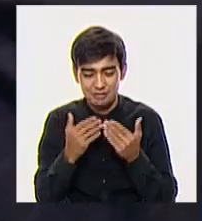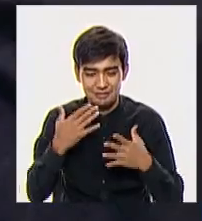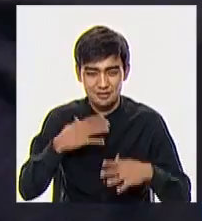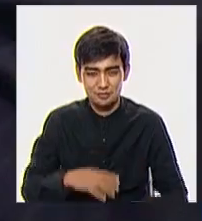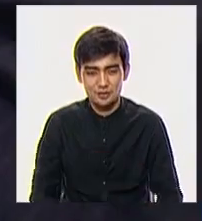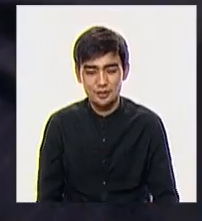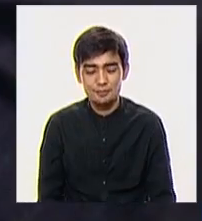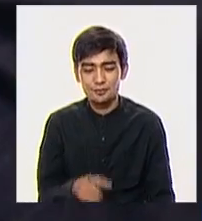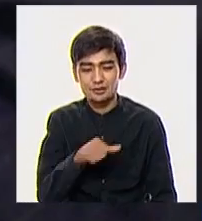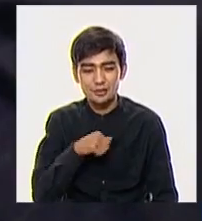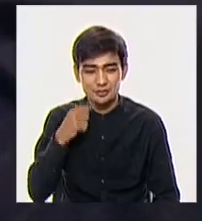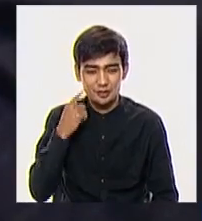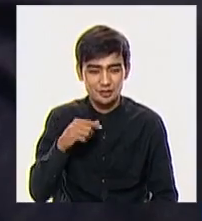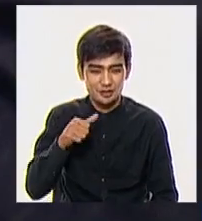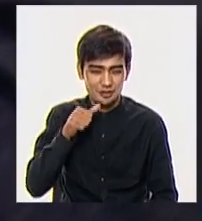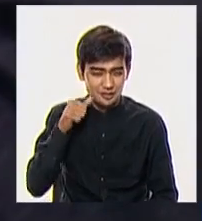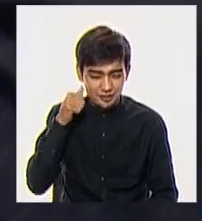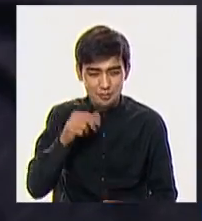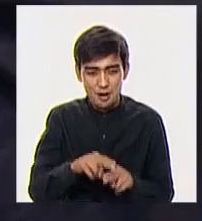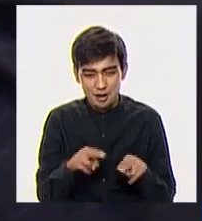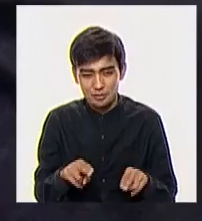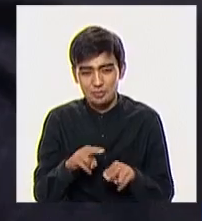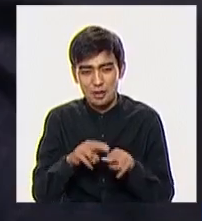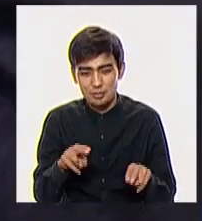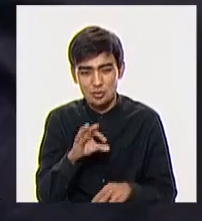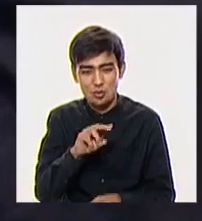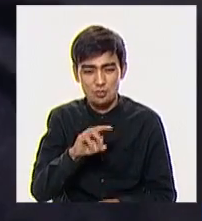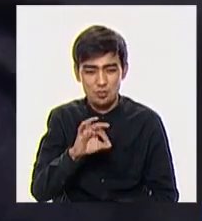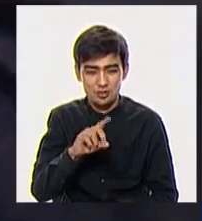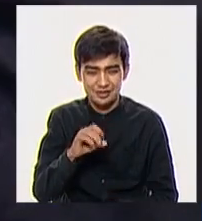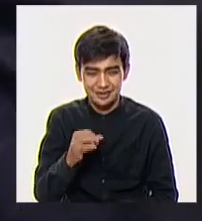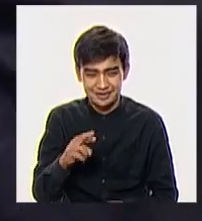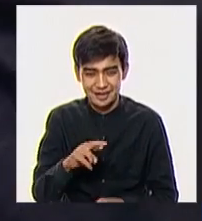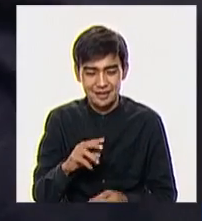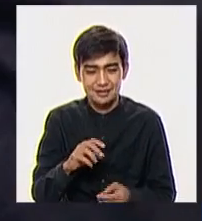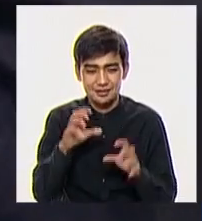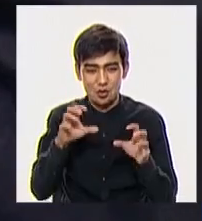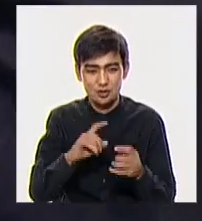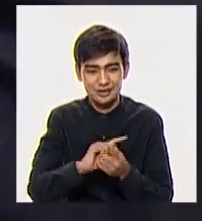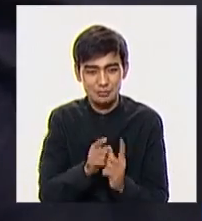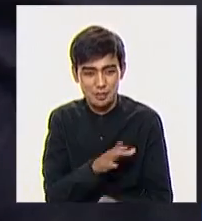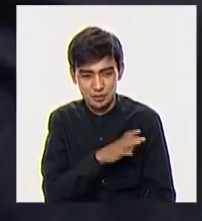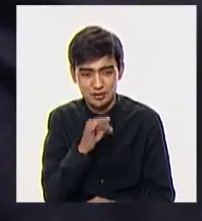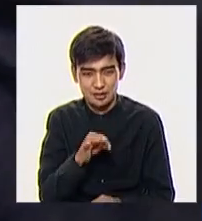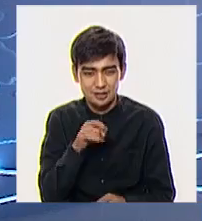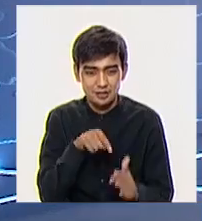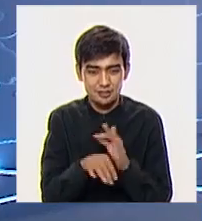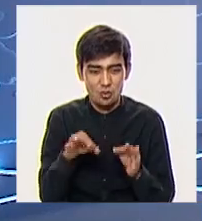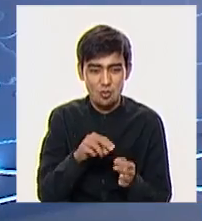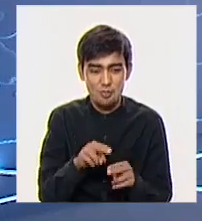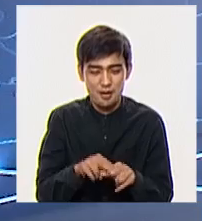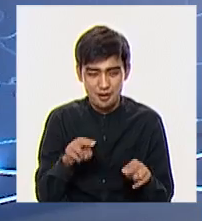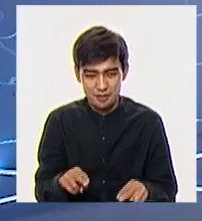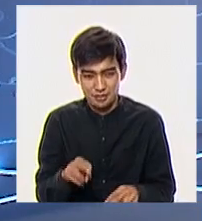Өзіңіз білесіз, былтыр парламенттік оппозиция туралы заңға өзгеріс енгізген еді. Мақсат оппозицияны күшейту. Енді бұл тұрғыдан алғанда